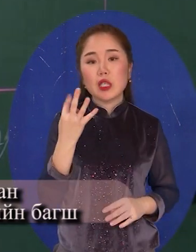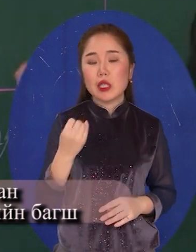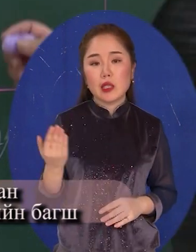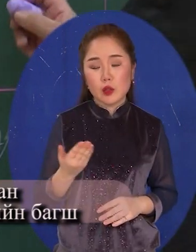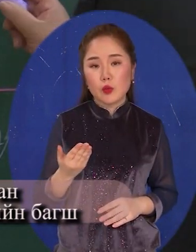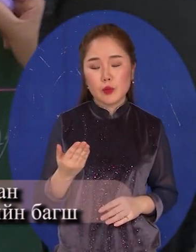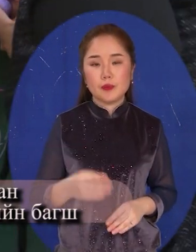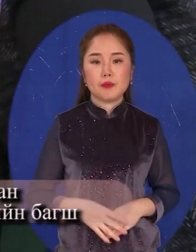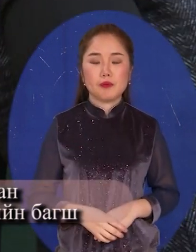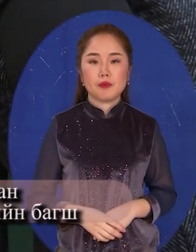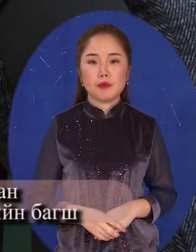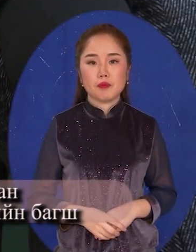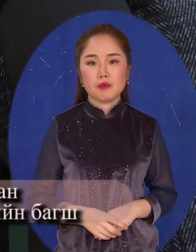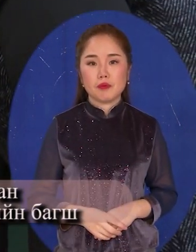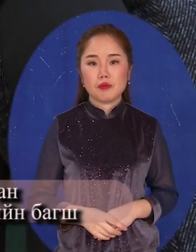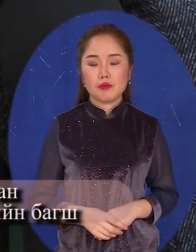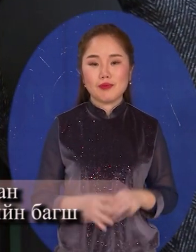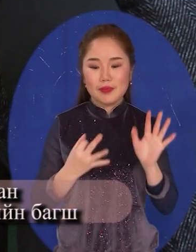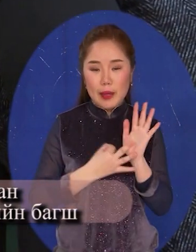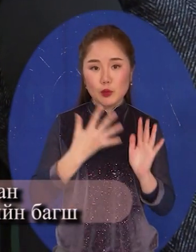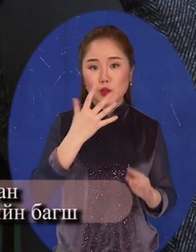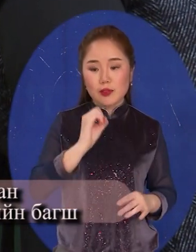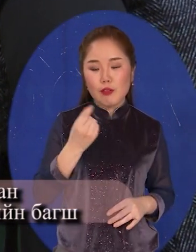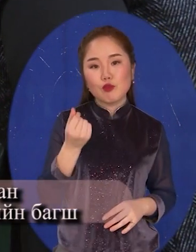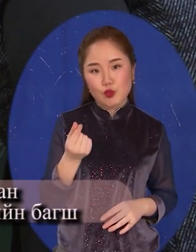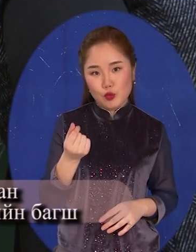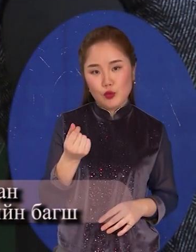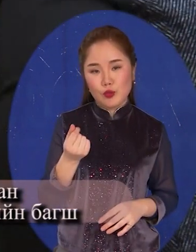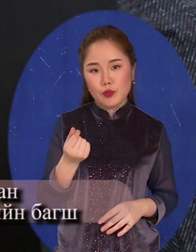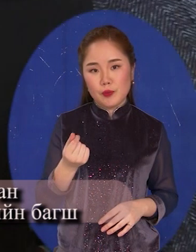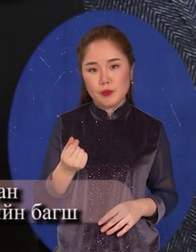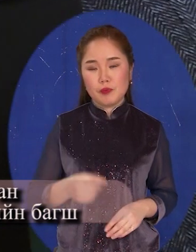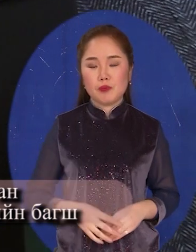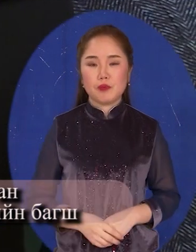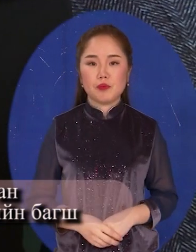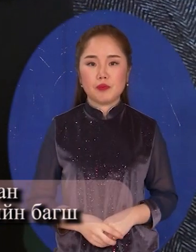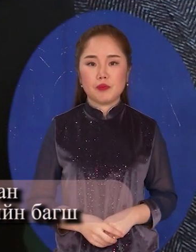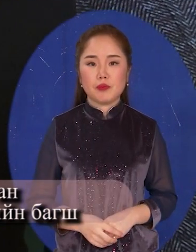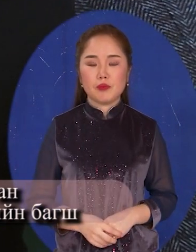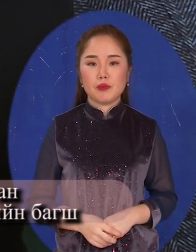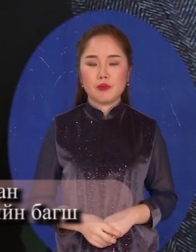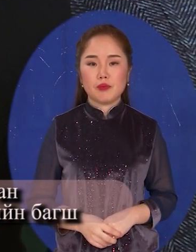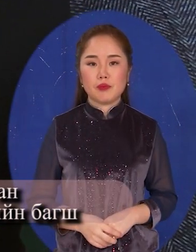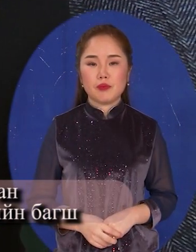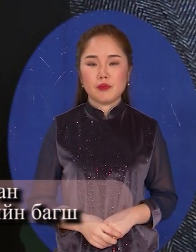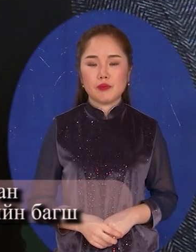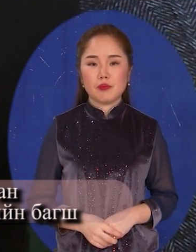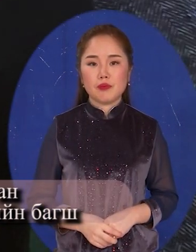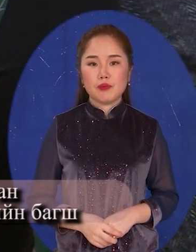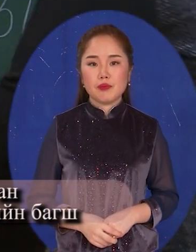50 tögürükte qosamız. Sonda tot neşe tögürükte oyuncağı satıp alğan? 800 50 tögürükke oyuncağı satıp